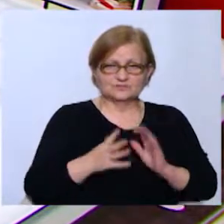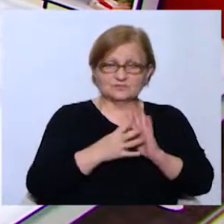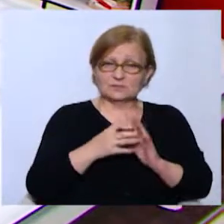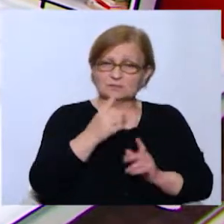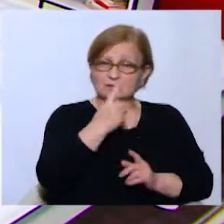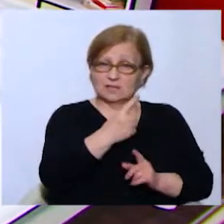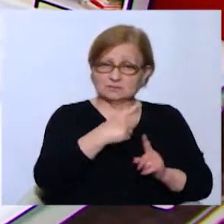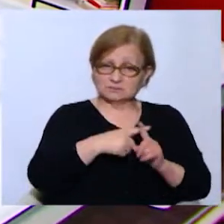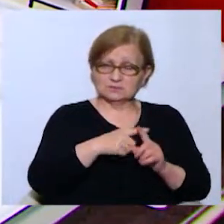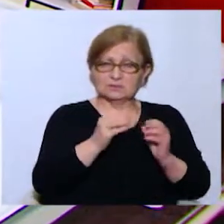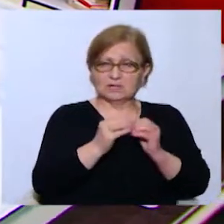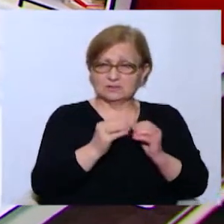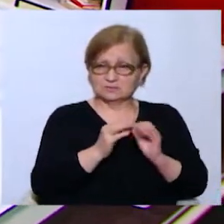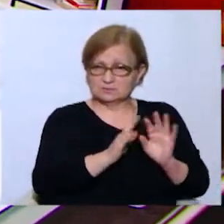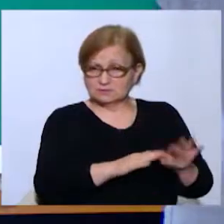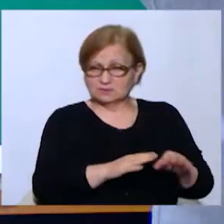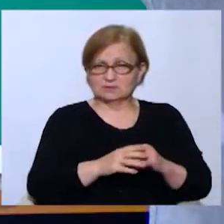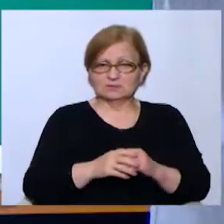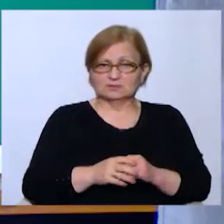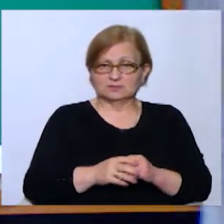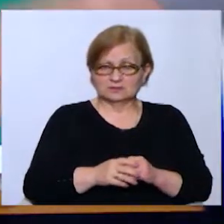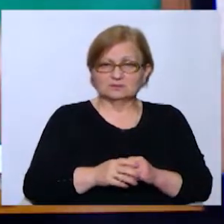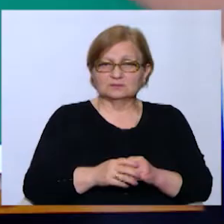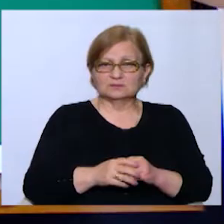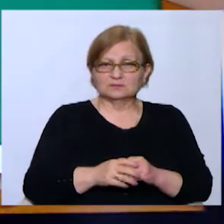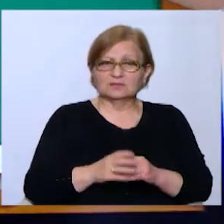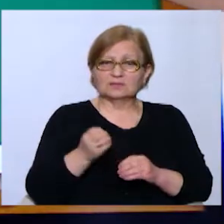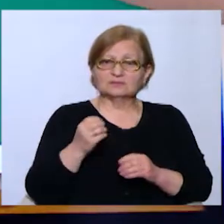1. ვიცით, ეს არის 10.